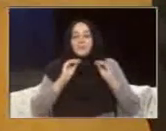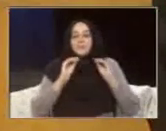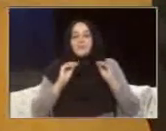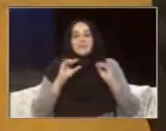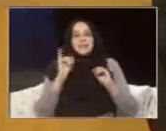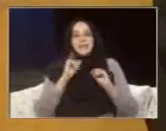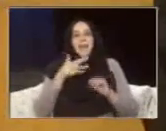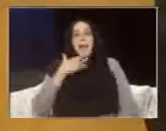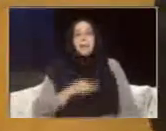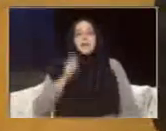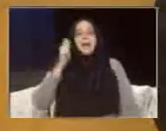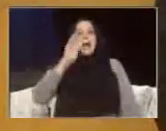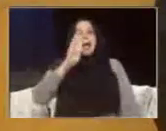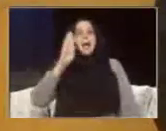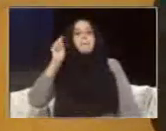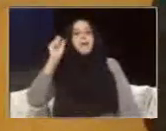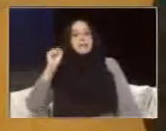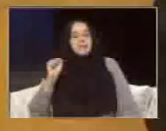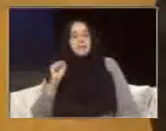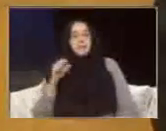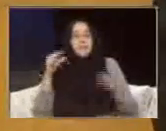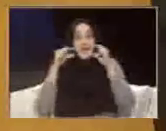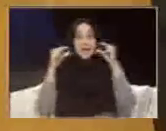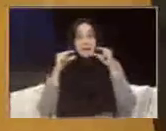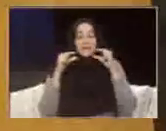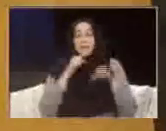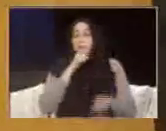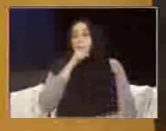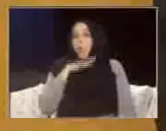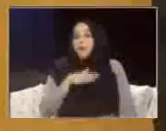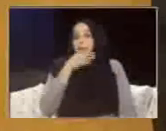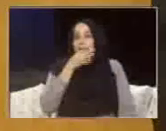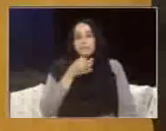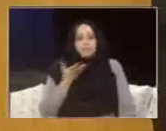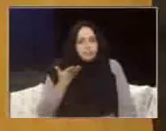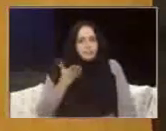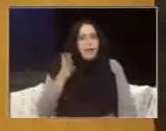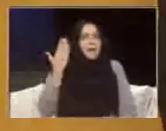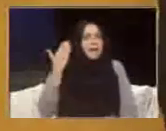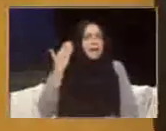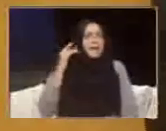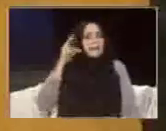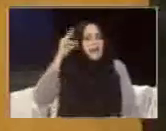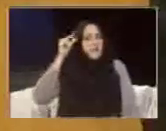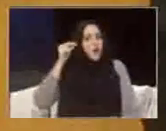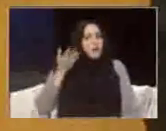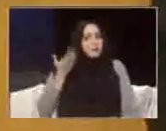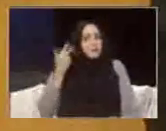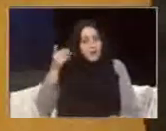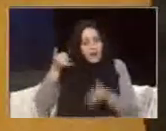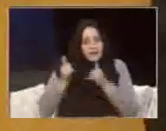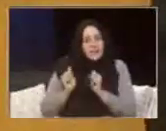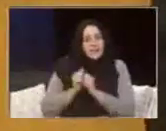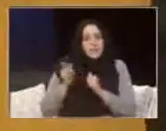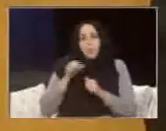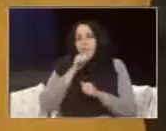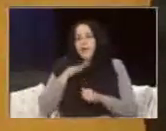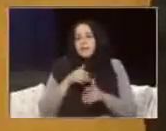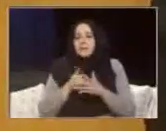عنه. في الحديث الذي علم فيه النبي صلى الله عليه وسلم يا غلام، لما كان جلس مع النبي صلى الله عليه